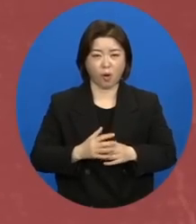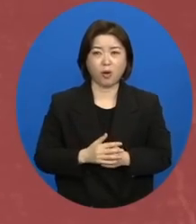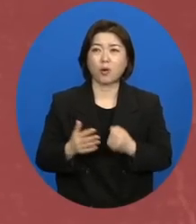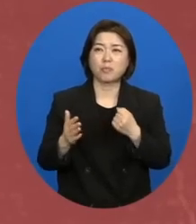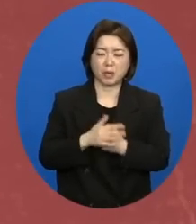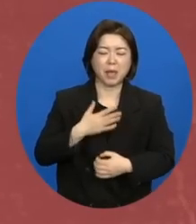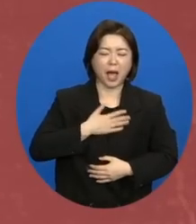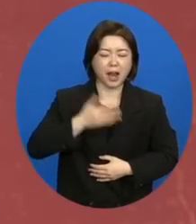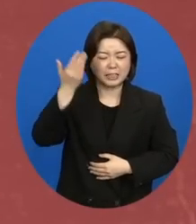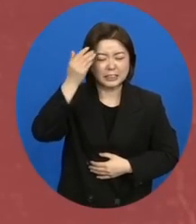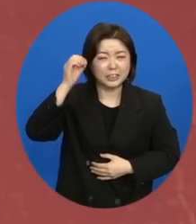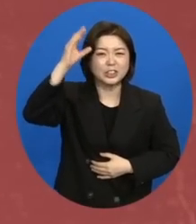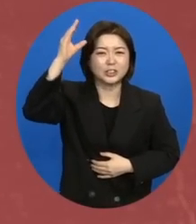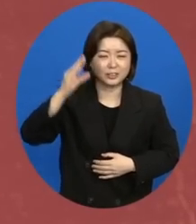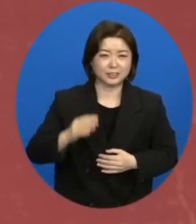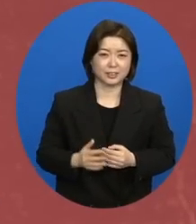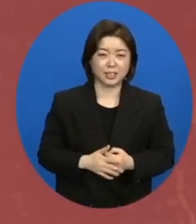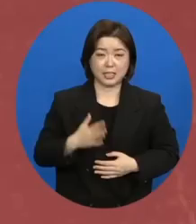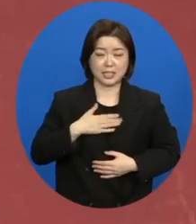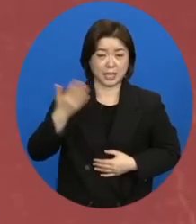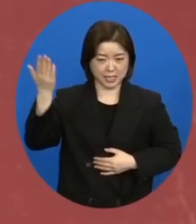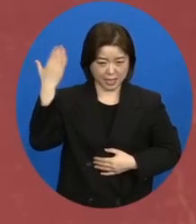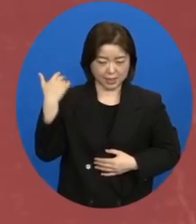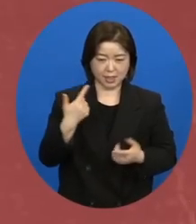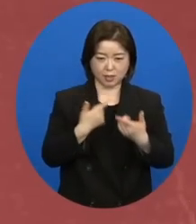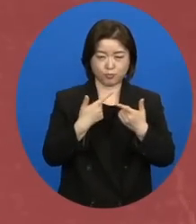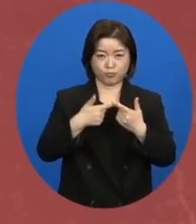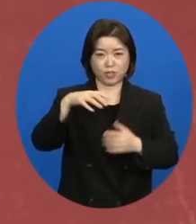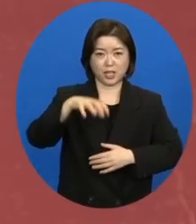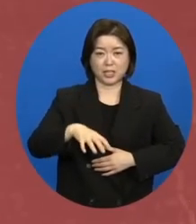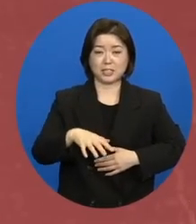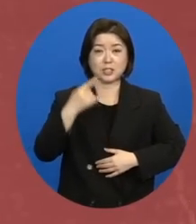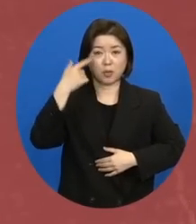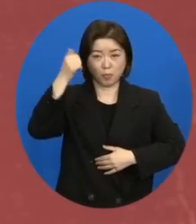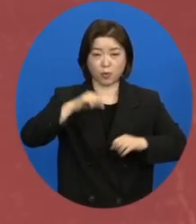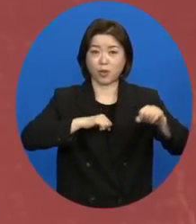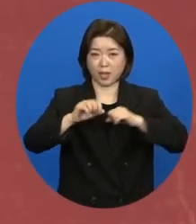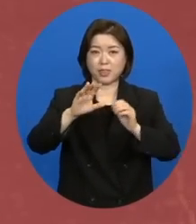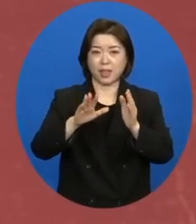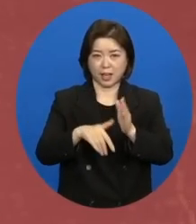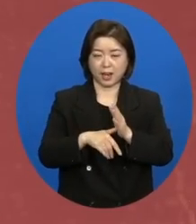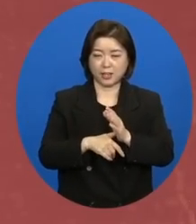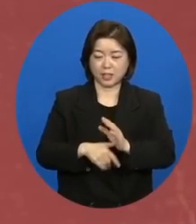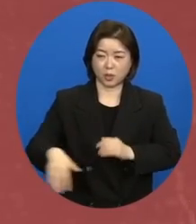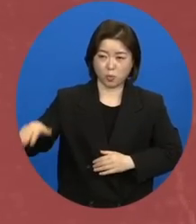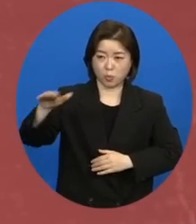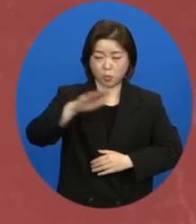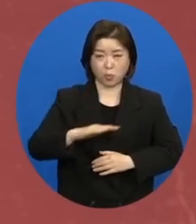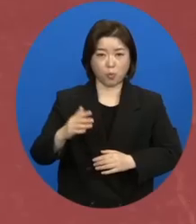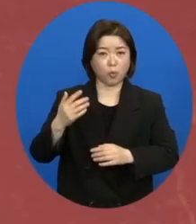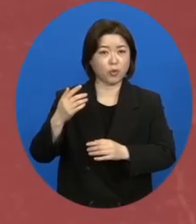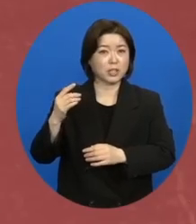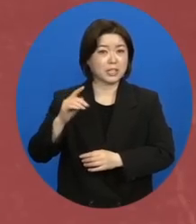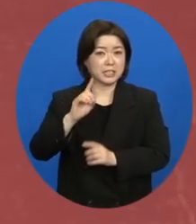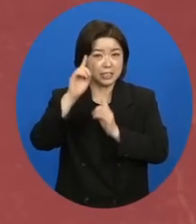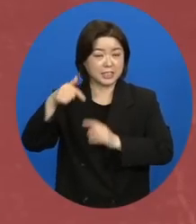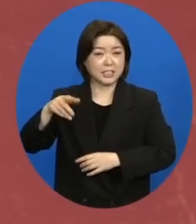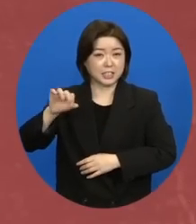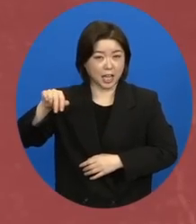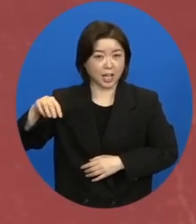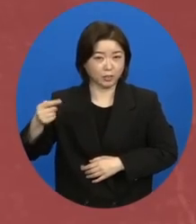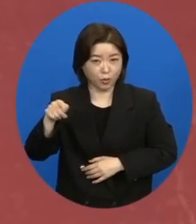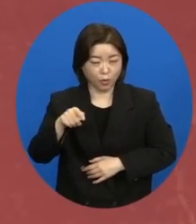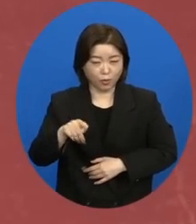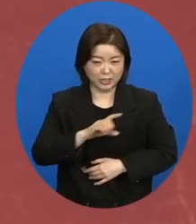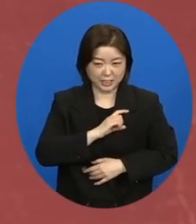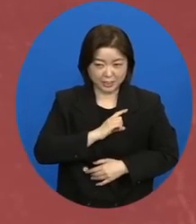제가 부산서 목회할 때 뭐 온누리교회 이장노님이라고 말할 수 없는데 이름까지는 될